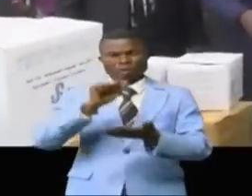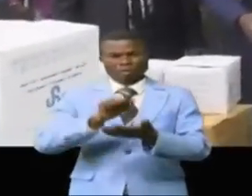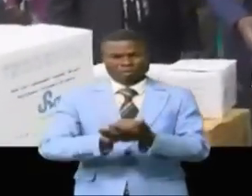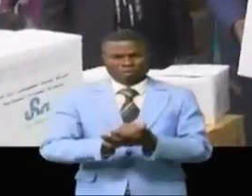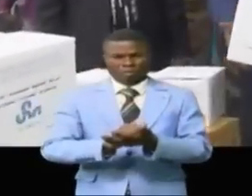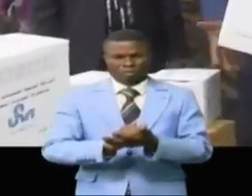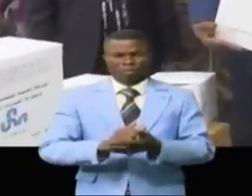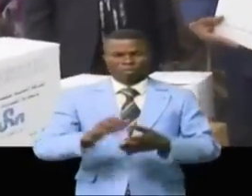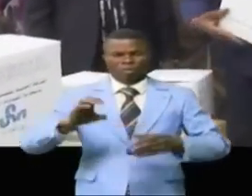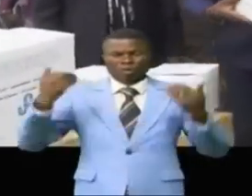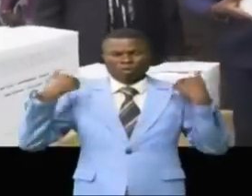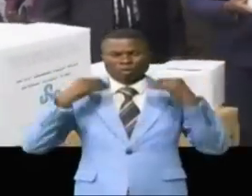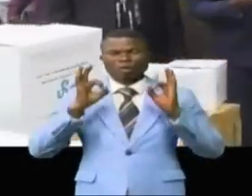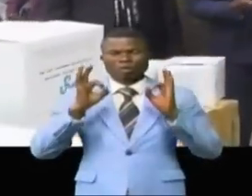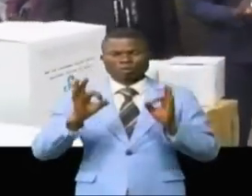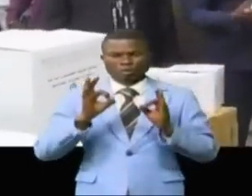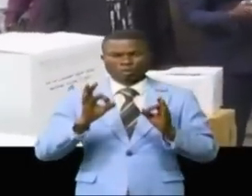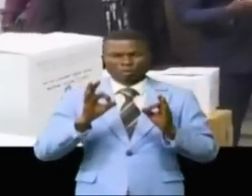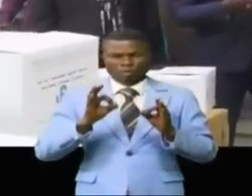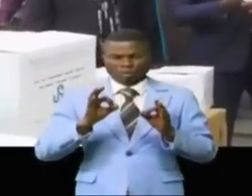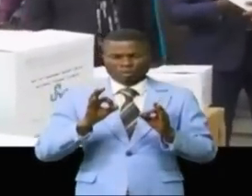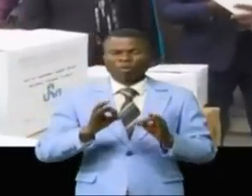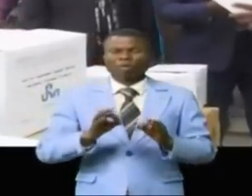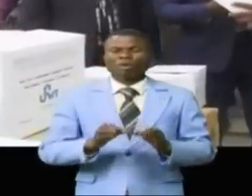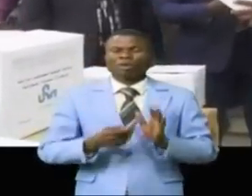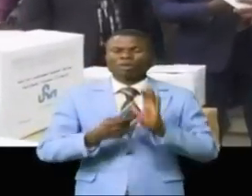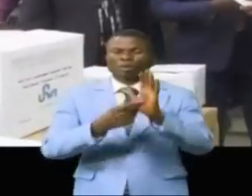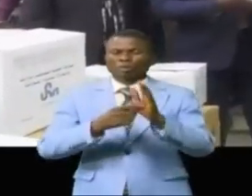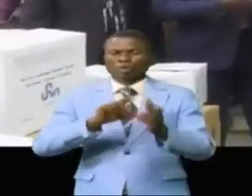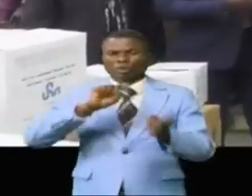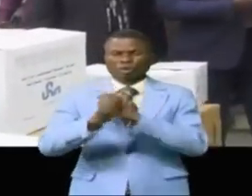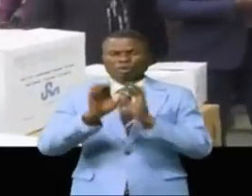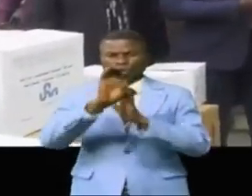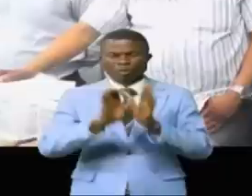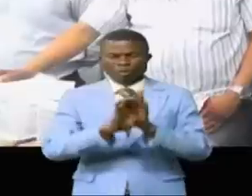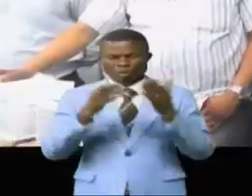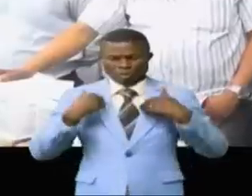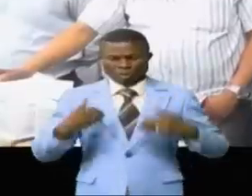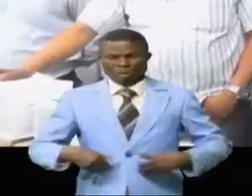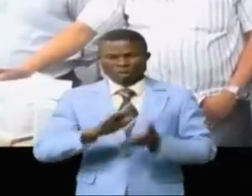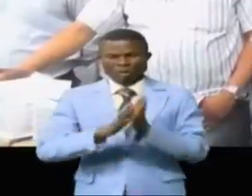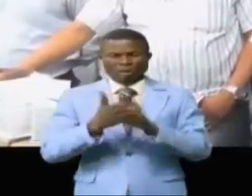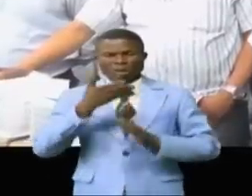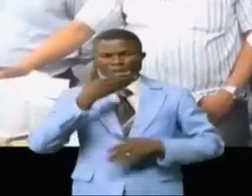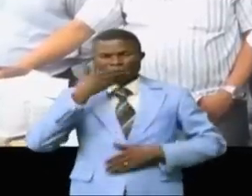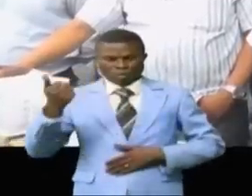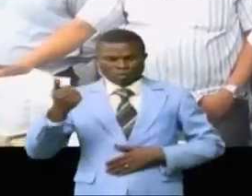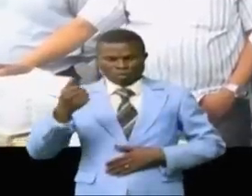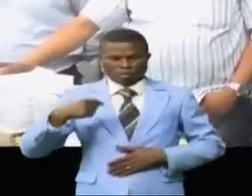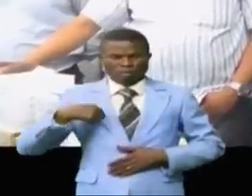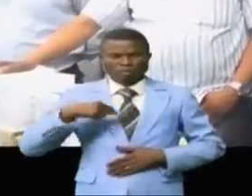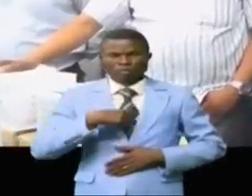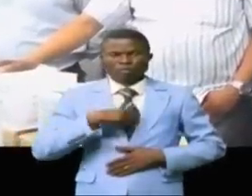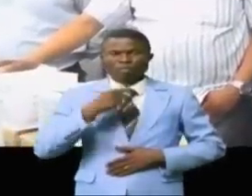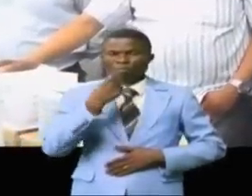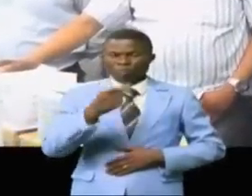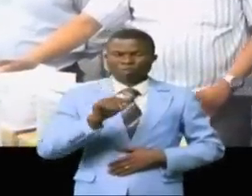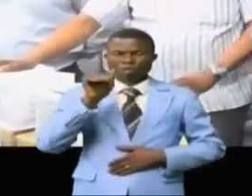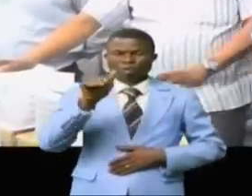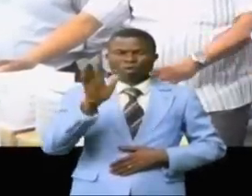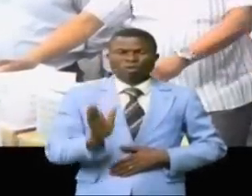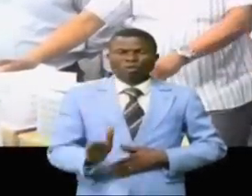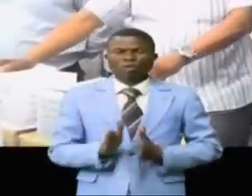du nouveau comité de gestion qui contribue à l'amélioration de leur santé. Comme l'a toujours dit notre directeur général,